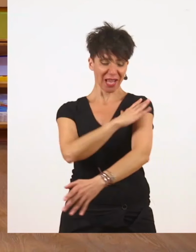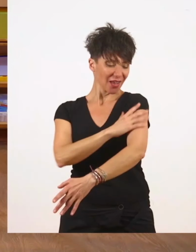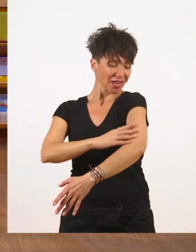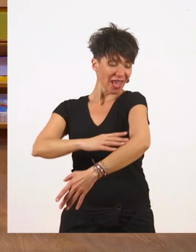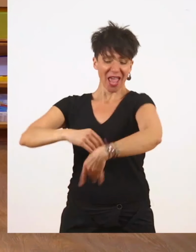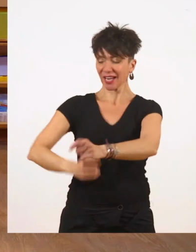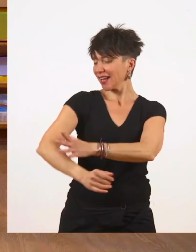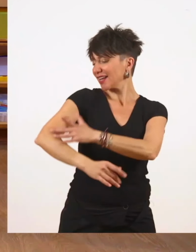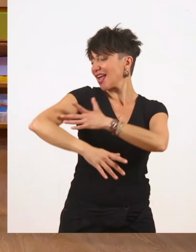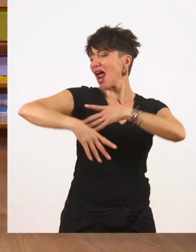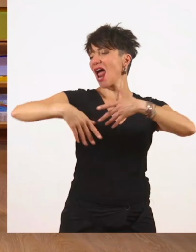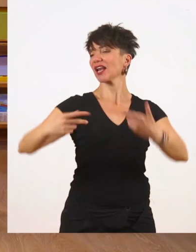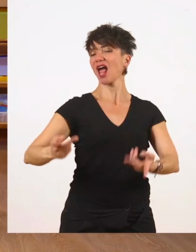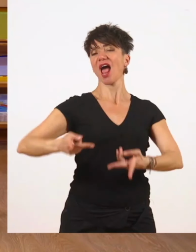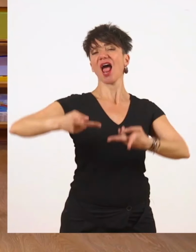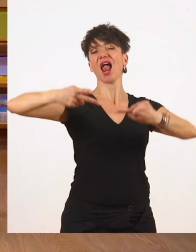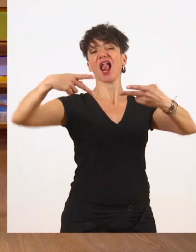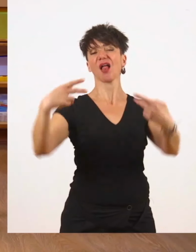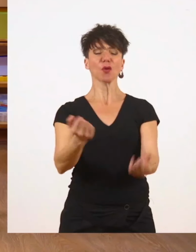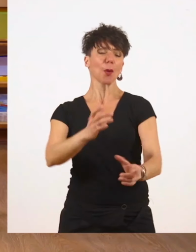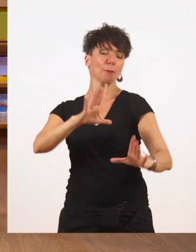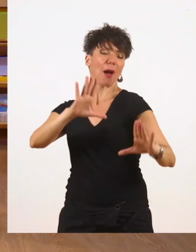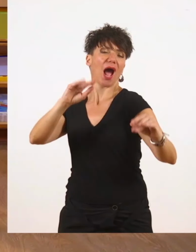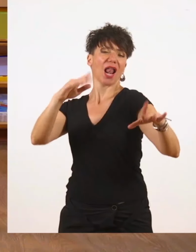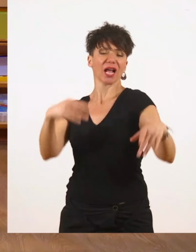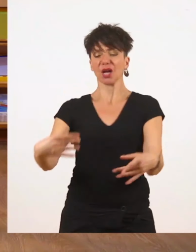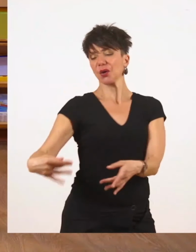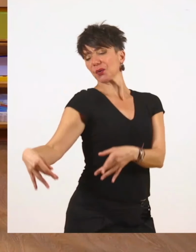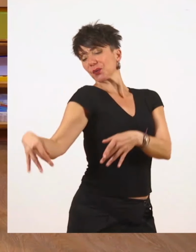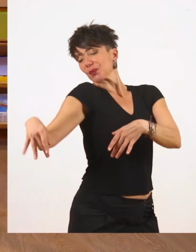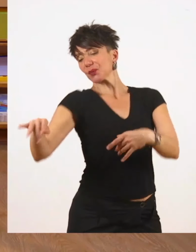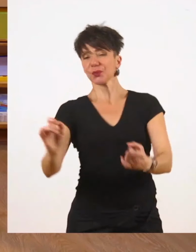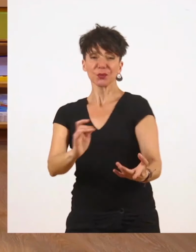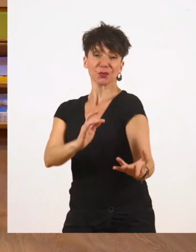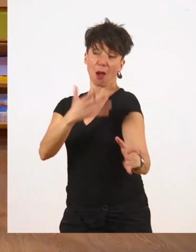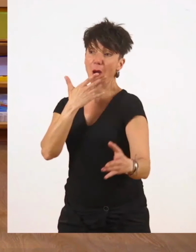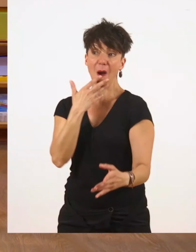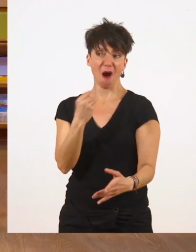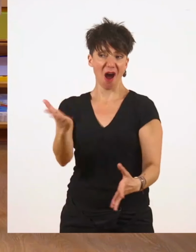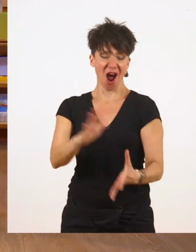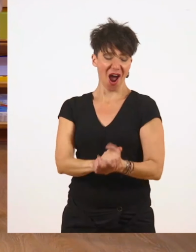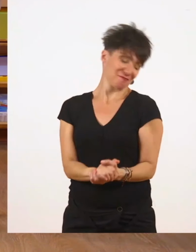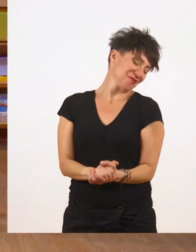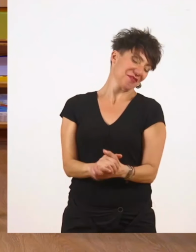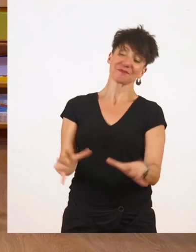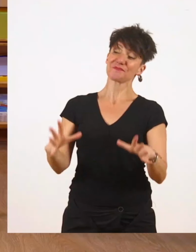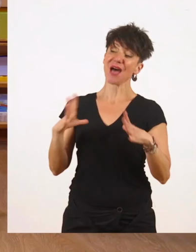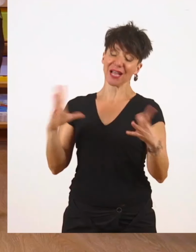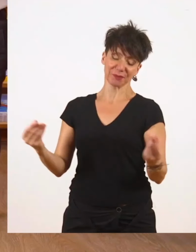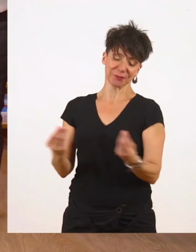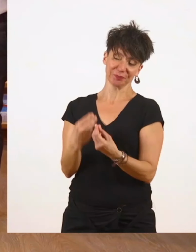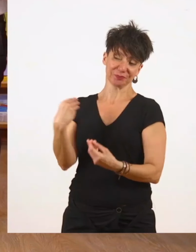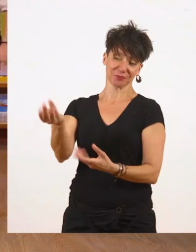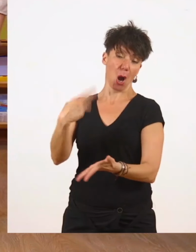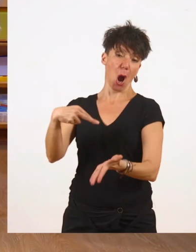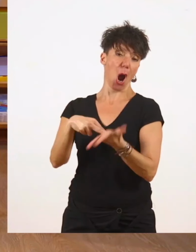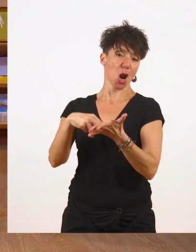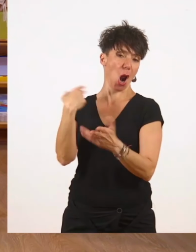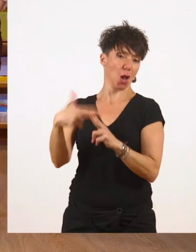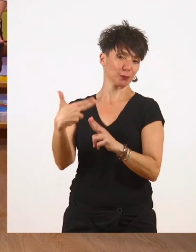φόρεμά σου. Τα χέρια σου μαλακά και απαλά. Πάρα πολύ ωραία. Έτοιμη, έτοιμη για το ρόλο. Τέλεια.